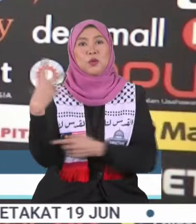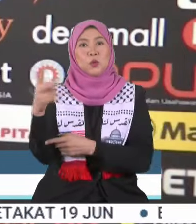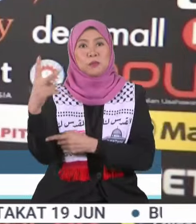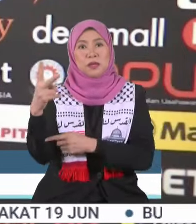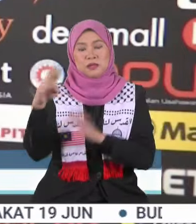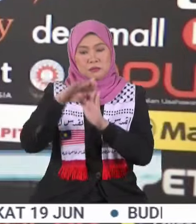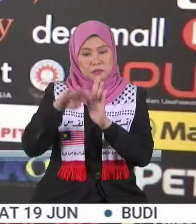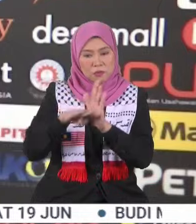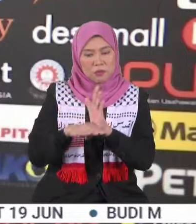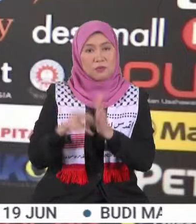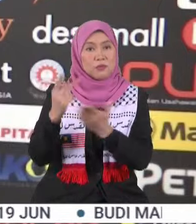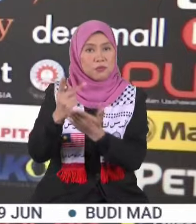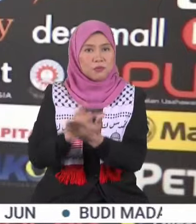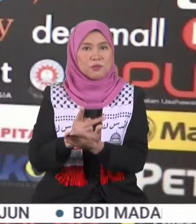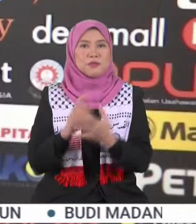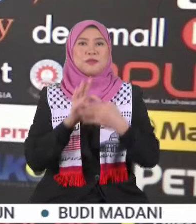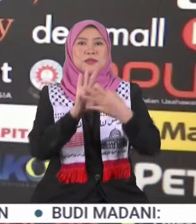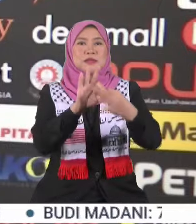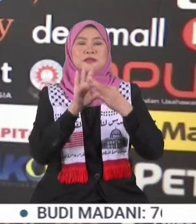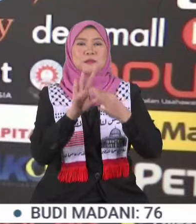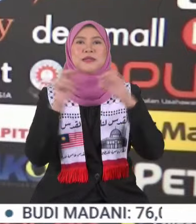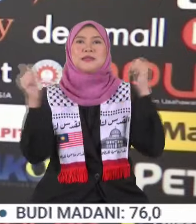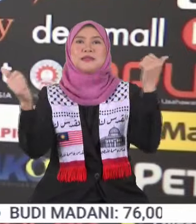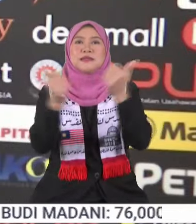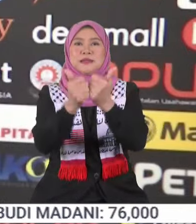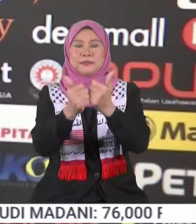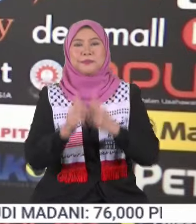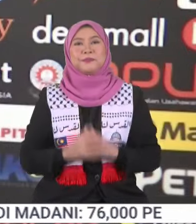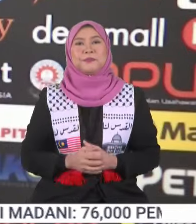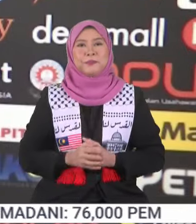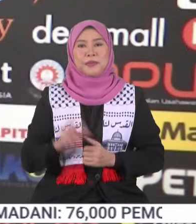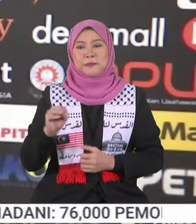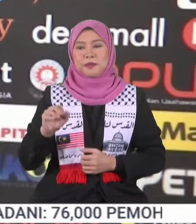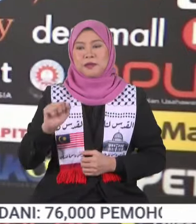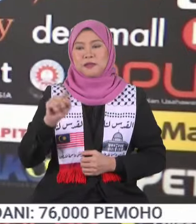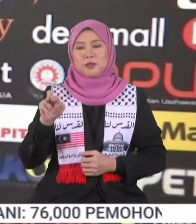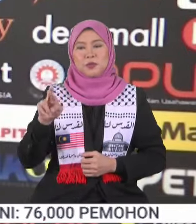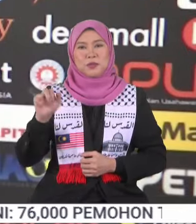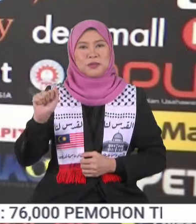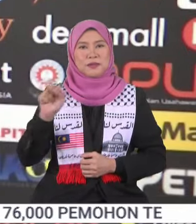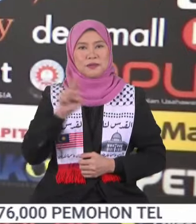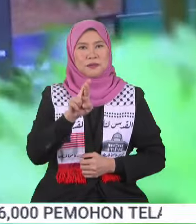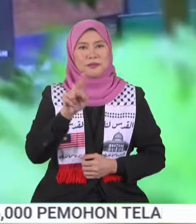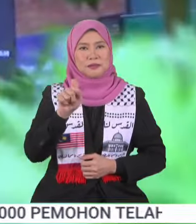modul dengan kerjasama rakan strategik yang terlibat. Mazuria Zulkifli, RTM.